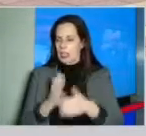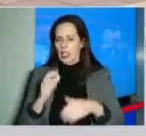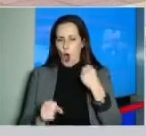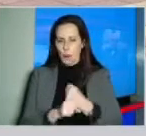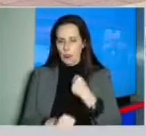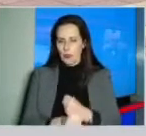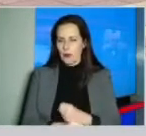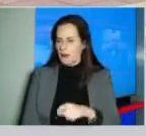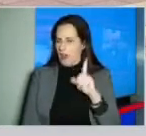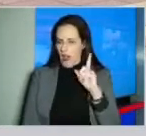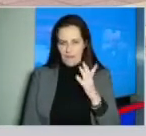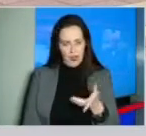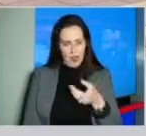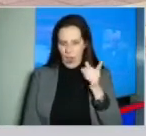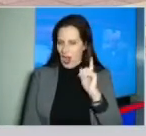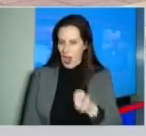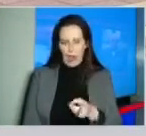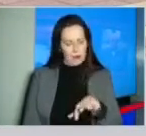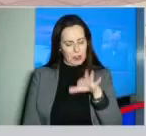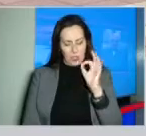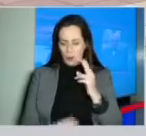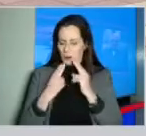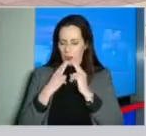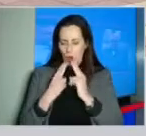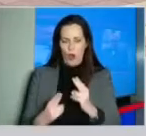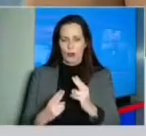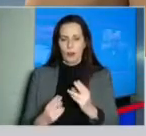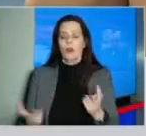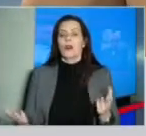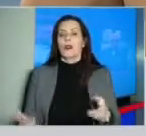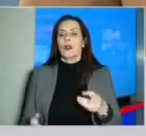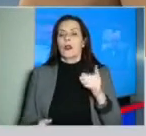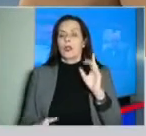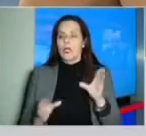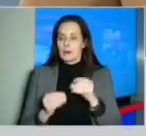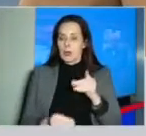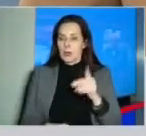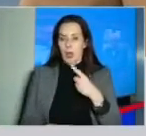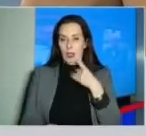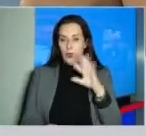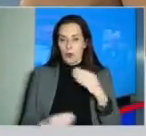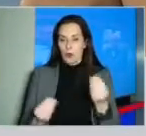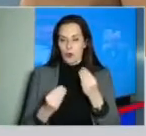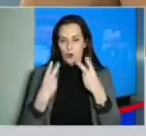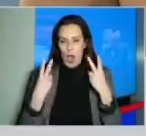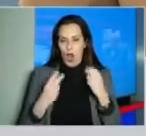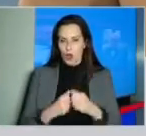וכו', אבל חייבים לתת לזה תשובה. אבל צריך בצד זה גם להגיד עוד דבר מאוד